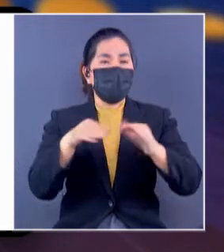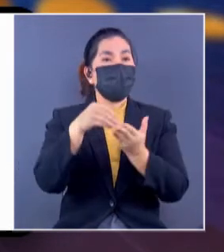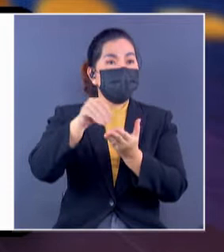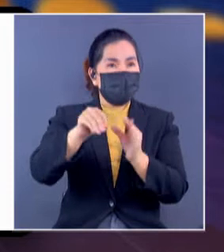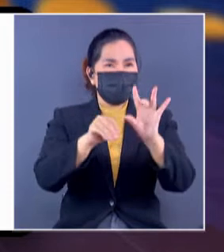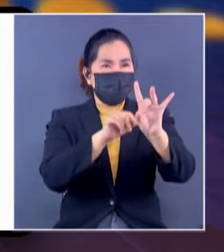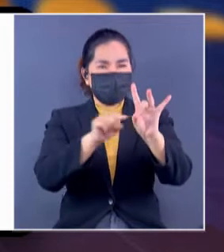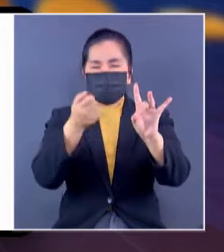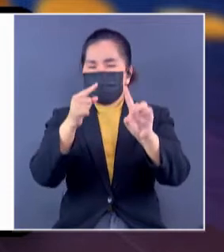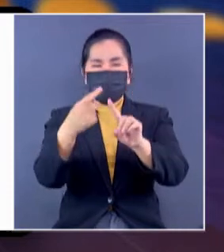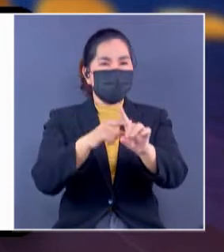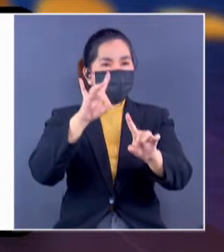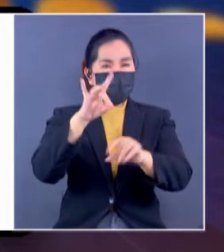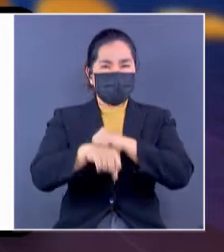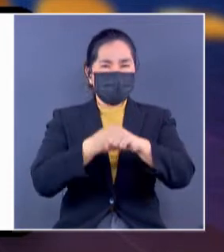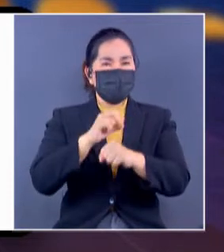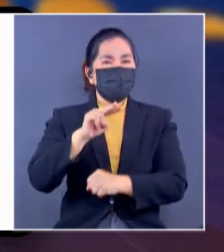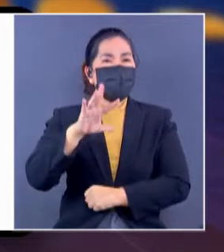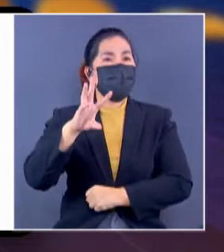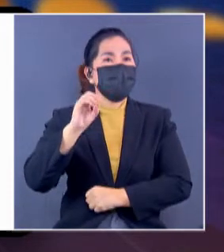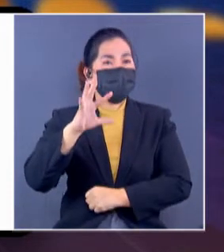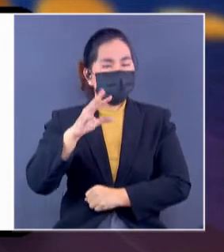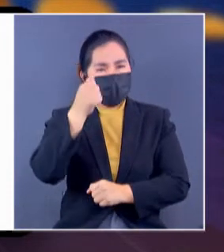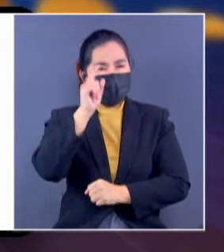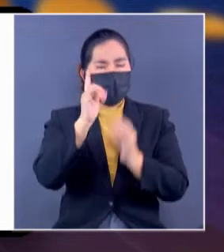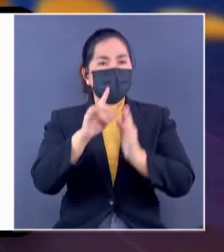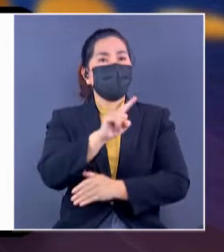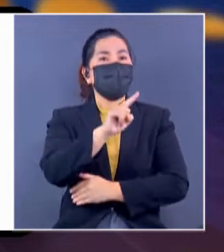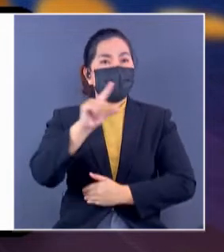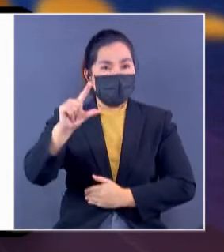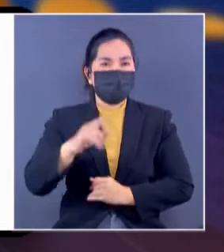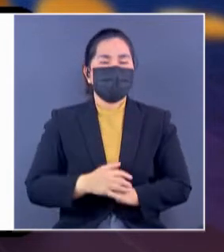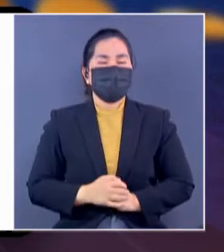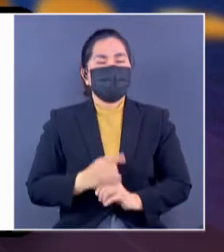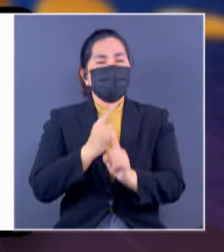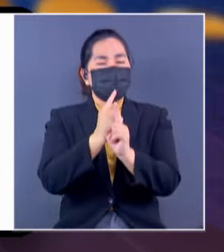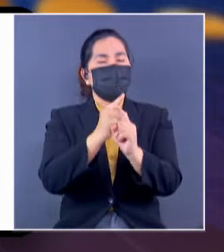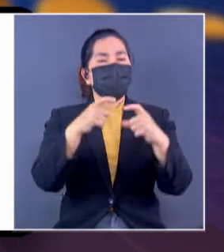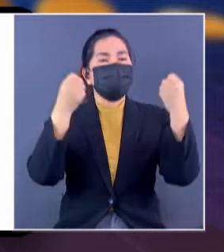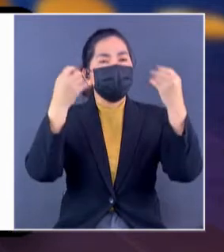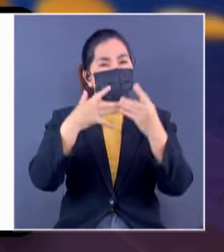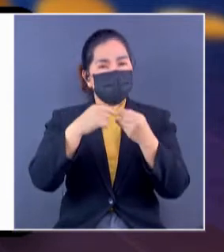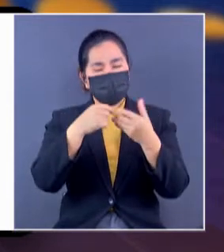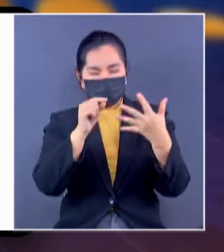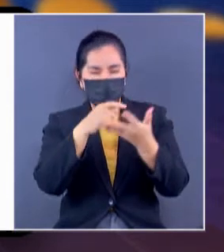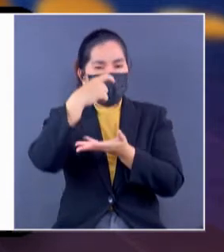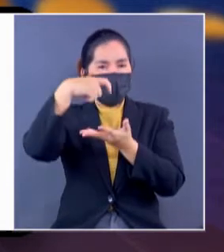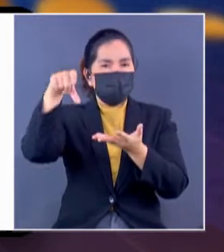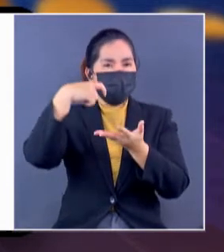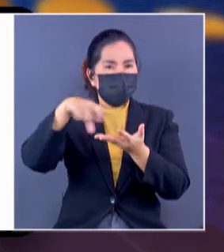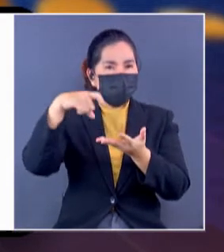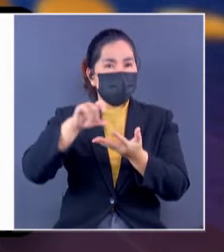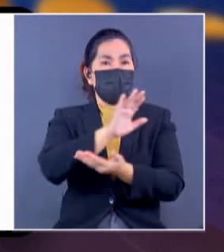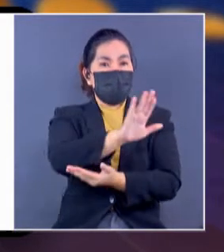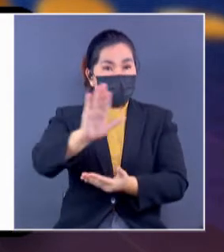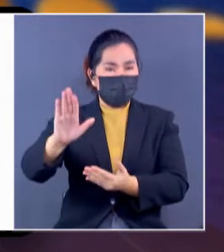ม2565วันละ1ล้านรายครับก็จะไล่เรียงกันไปตามเลขบัตรประจำตัวประชาชนของท่านนะครับดังนั้น